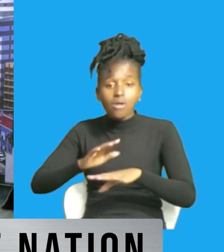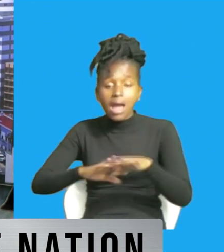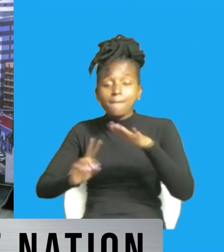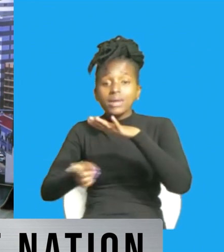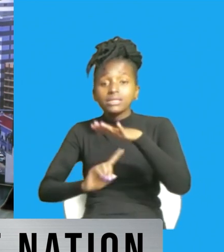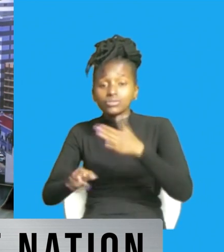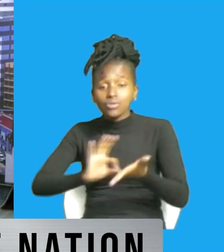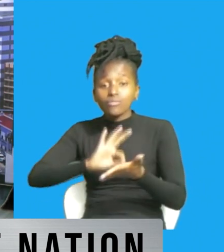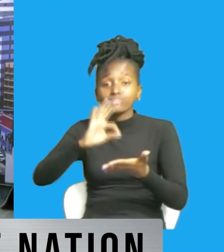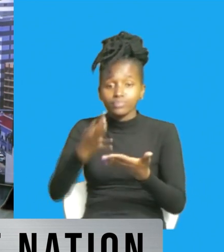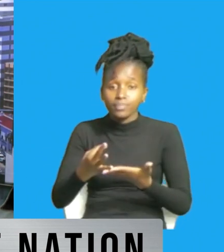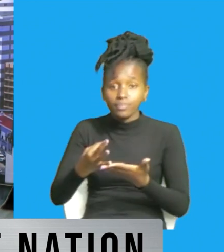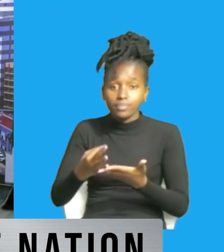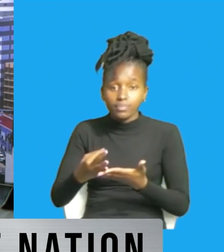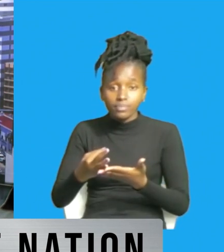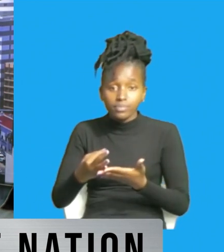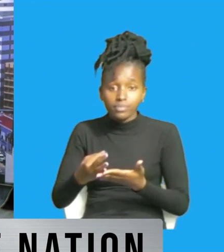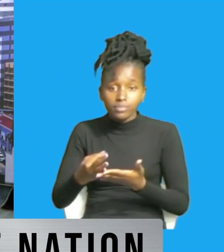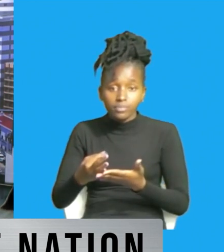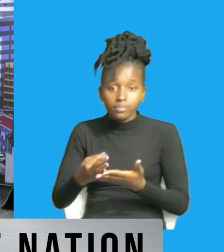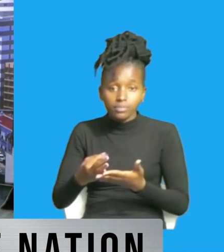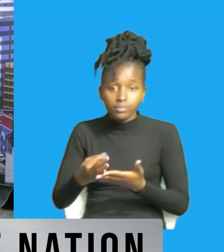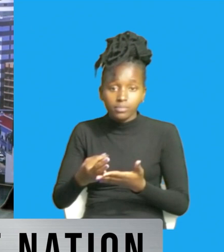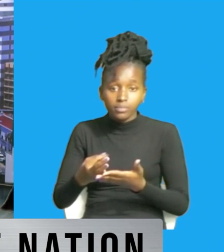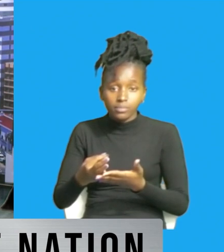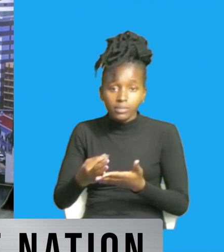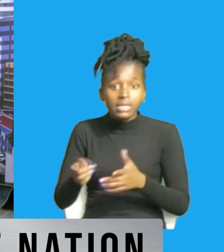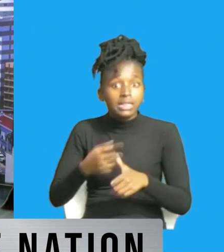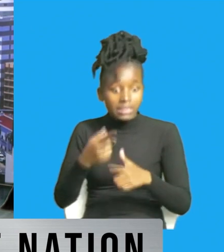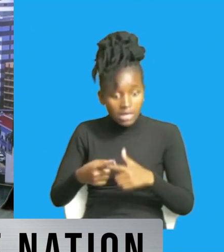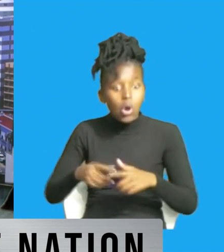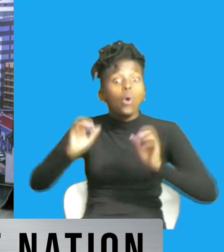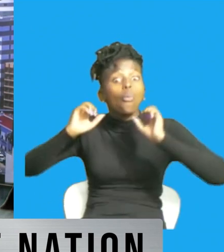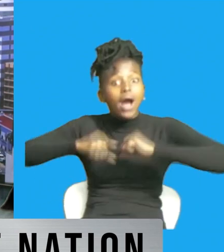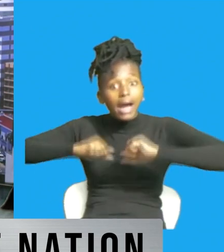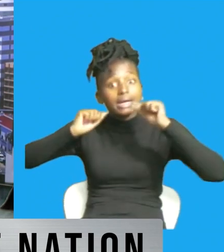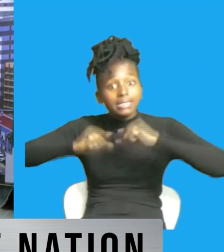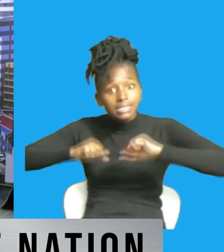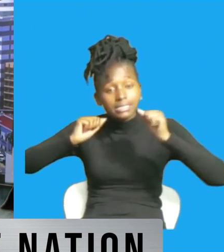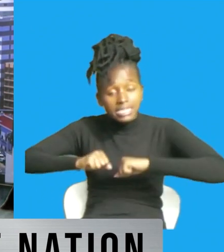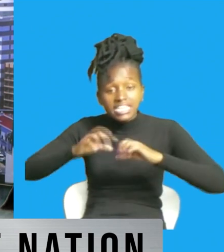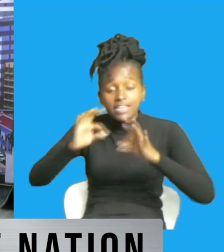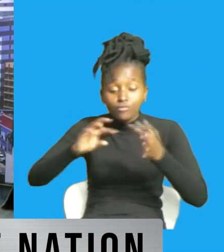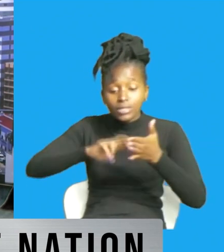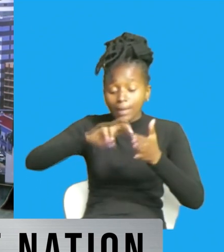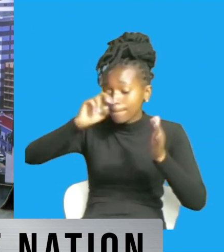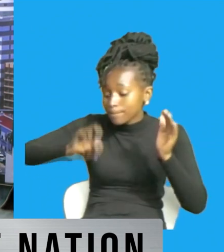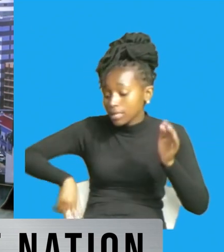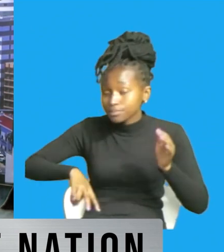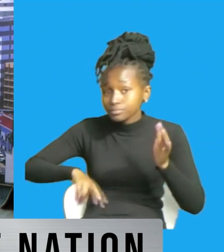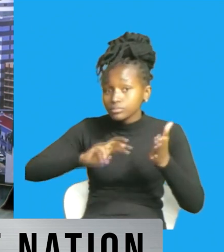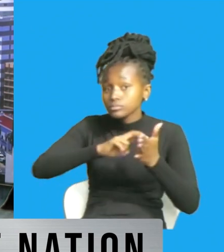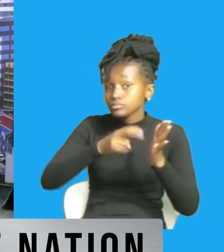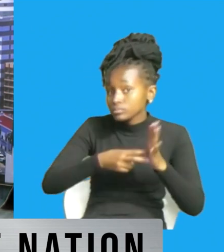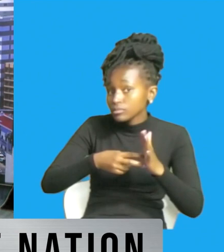ya kwamba toa ushuru katika mafuta, tuone kama itarudi chini. Hakuna njia nyingine sahihi. Njia